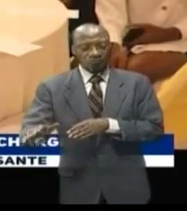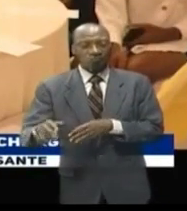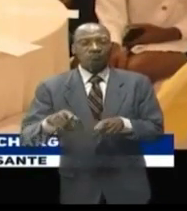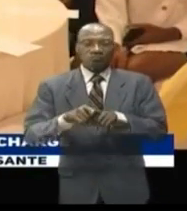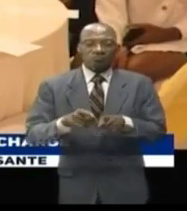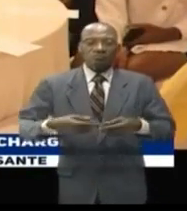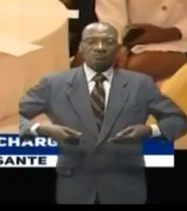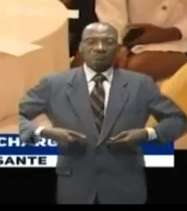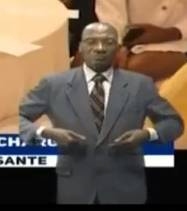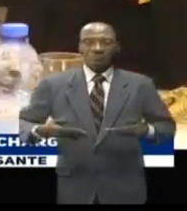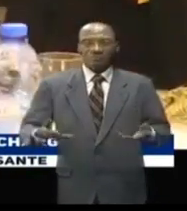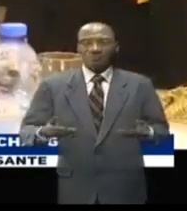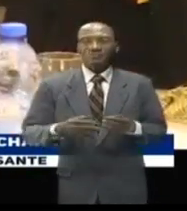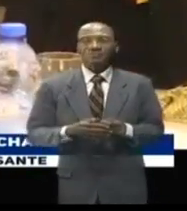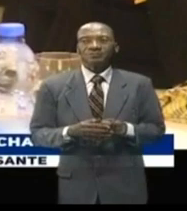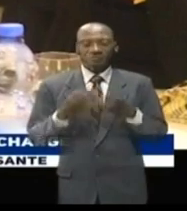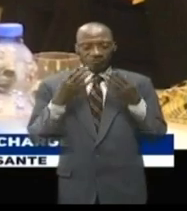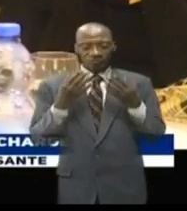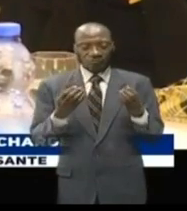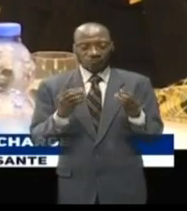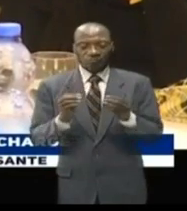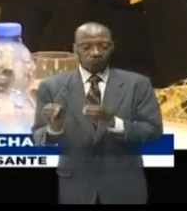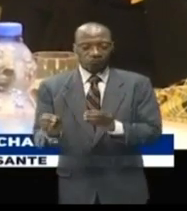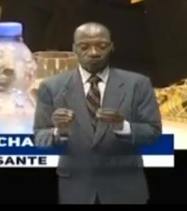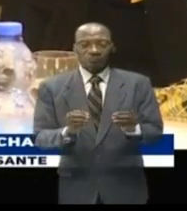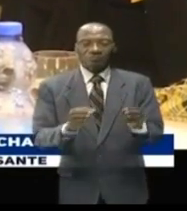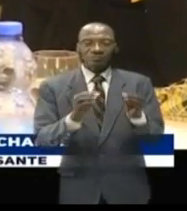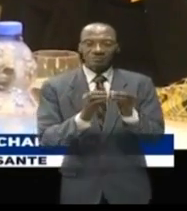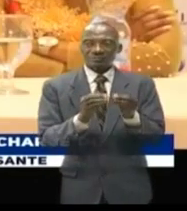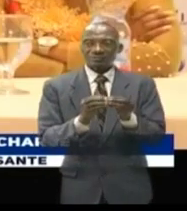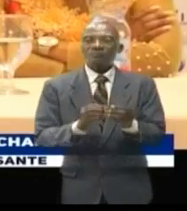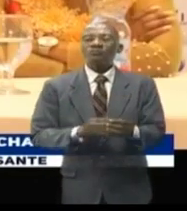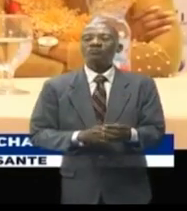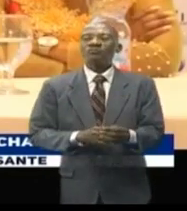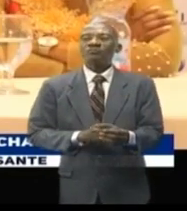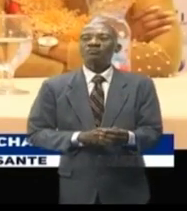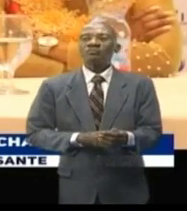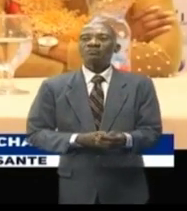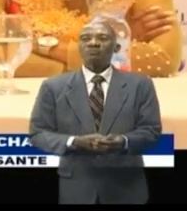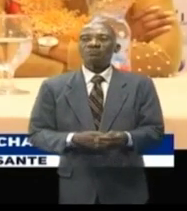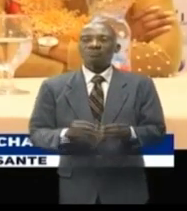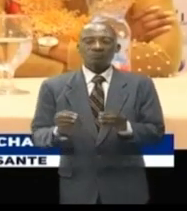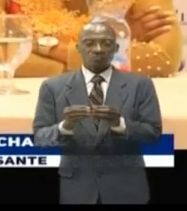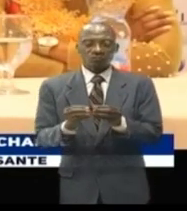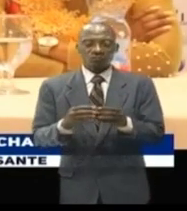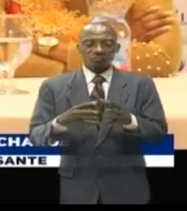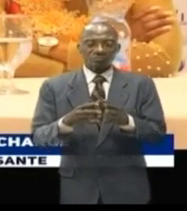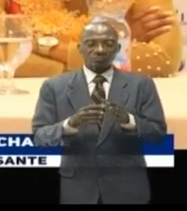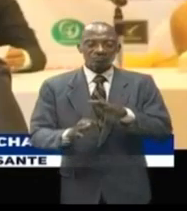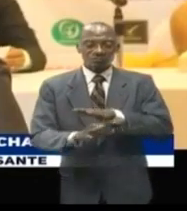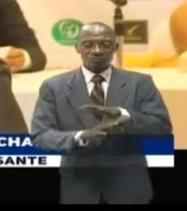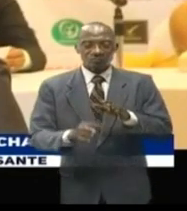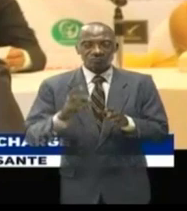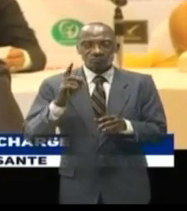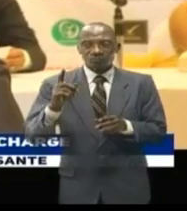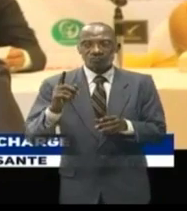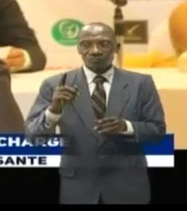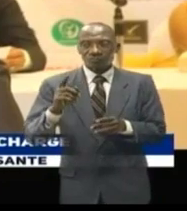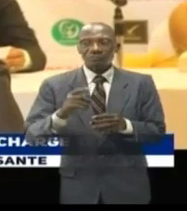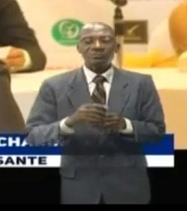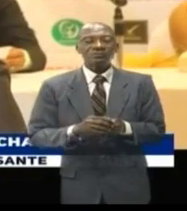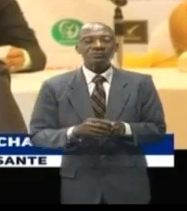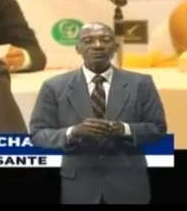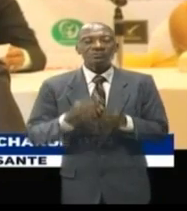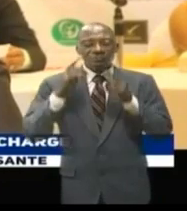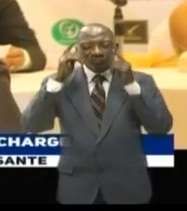placer l'organisation de cette soirée caritative initié par la Fondation Noah qui milite pour l'accès aux médicaments